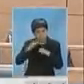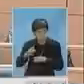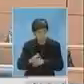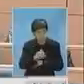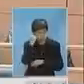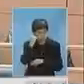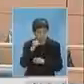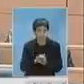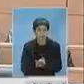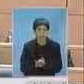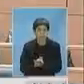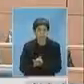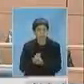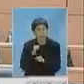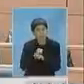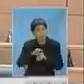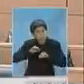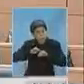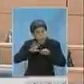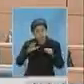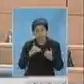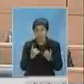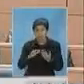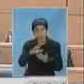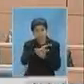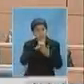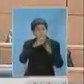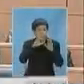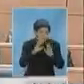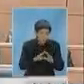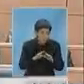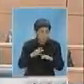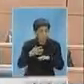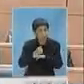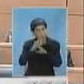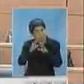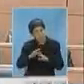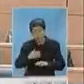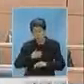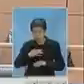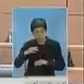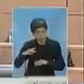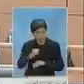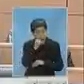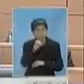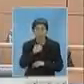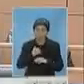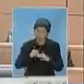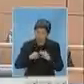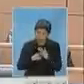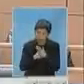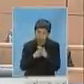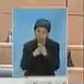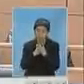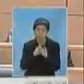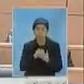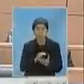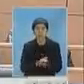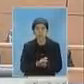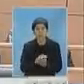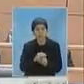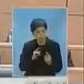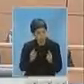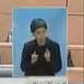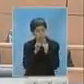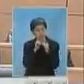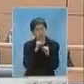อำนาจแล้วท่านประกาศว่าบ้านเมืองเป็นอย่างงนี้การเมืองเป็นอย่างงนี้ท่านจะยึดอำนาจอีกผมสู้ทันทีฮะแล้วเจอ